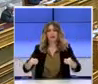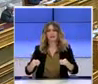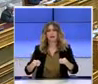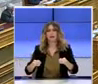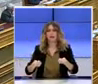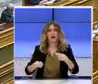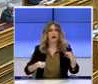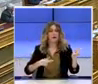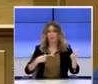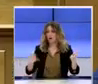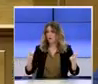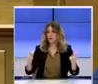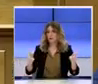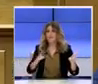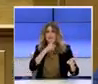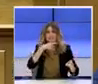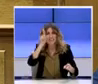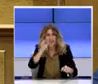Επόμενο παράδειγμα.